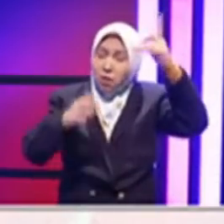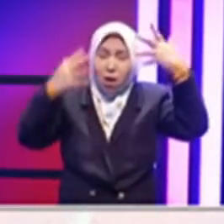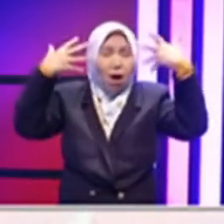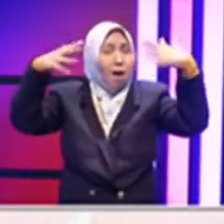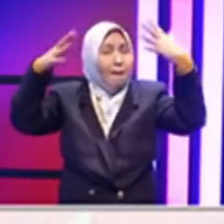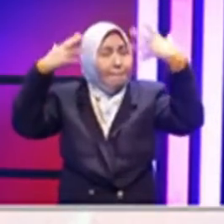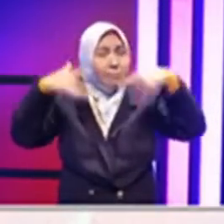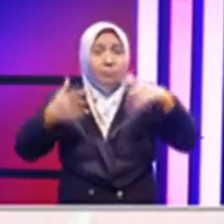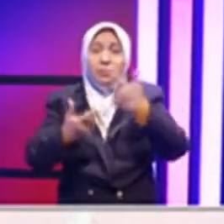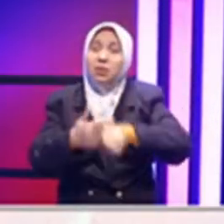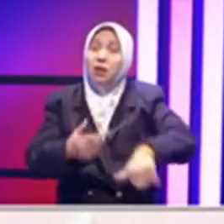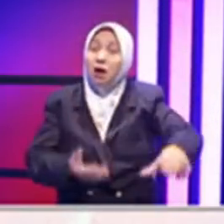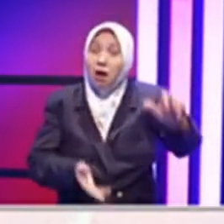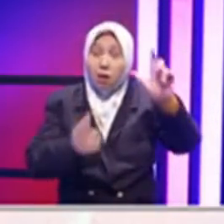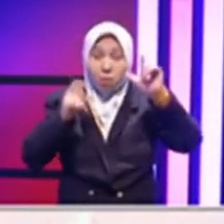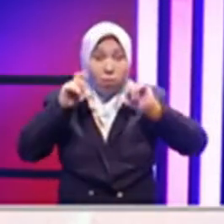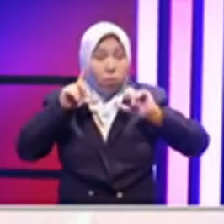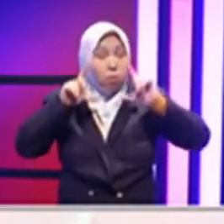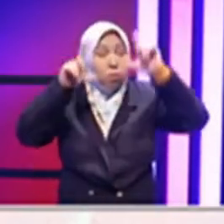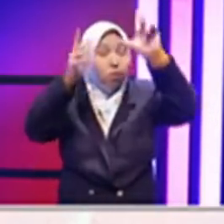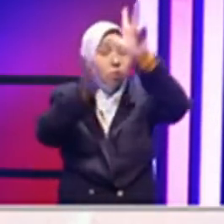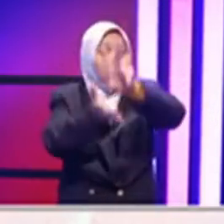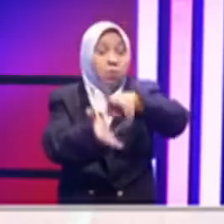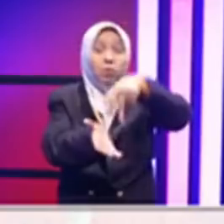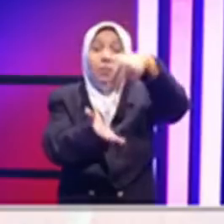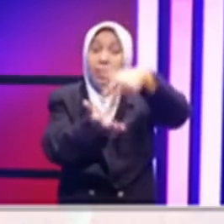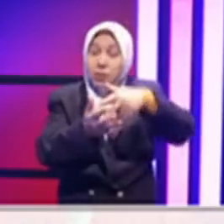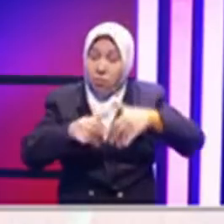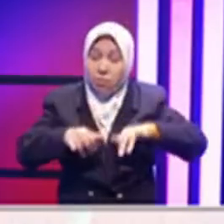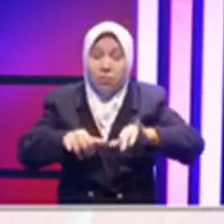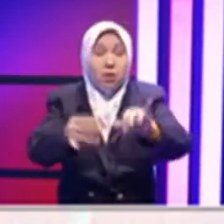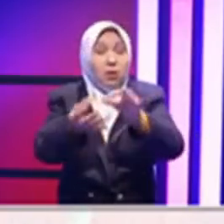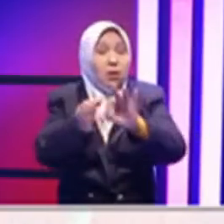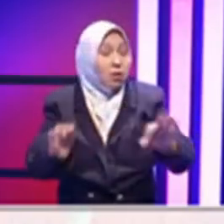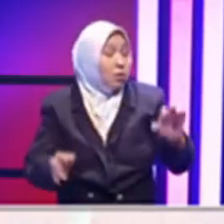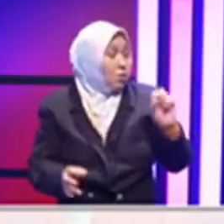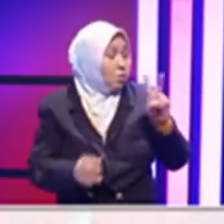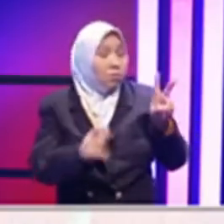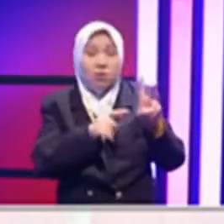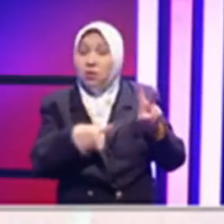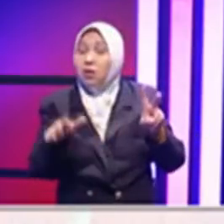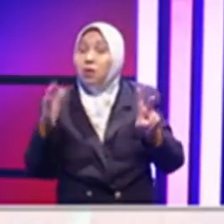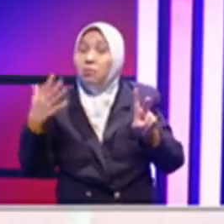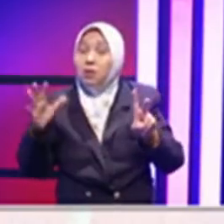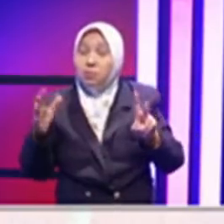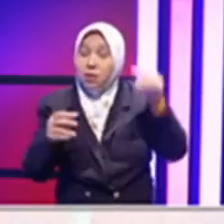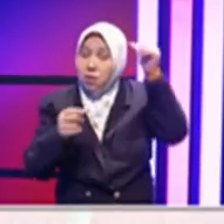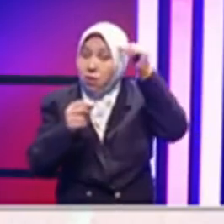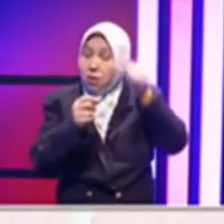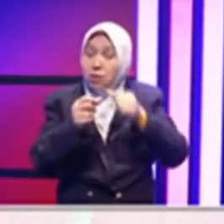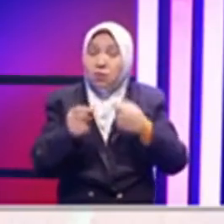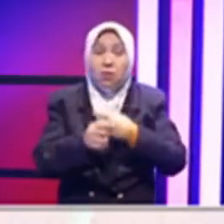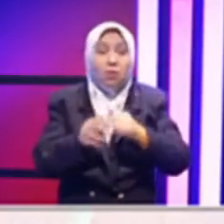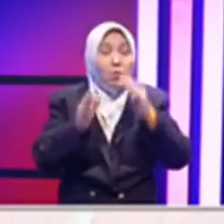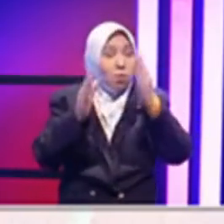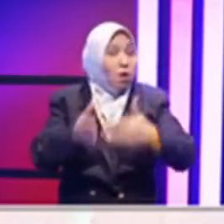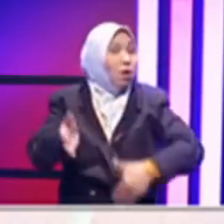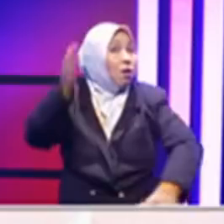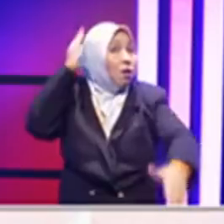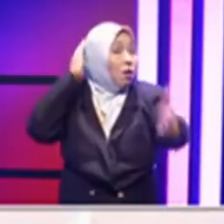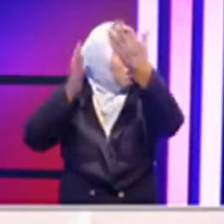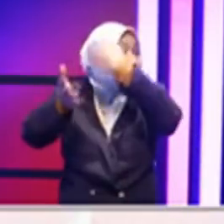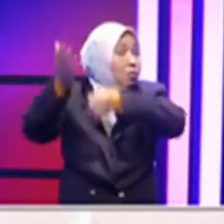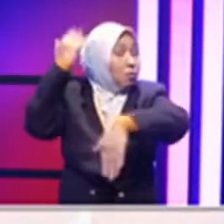daripada hari kebangkitan, dan diteruskan pada ayat yang ke-12 hingga 15 mengingatkan kembali keadaan orang terdahulu,